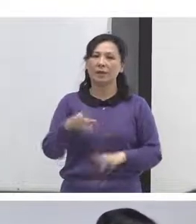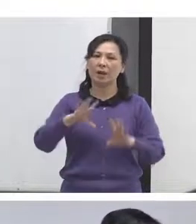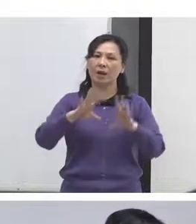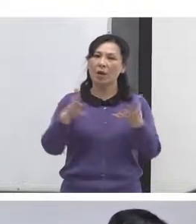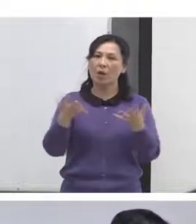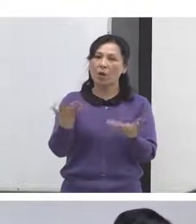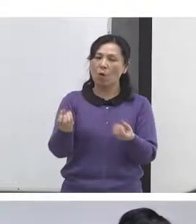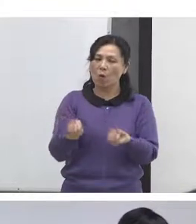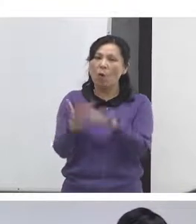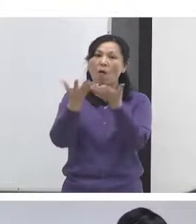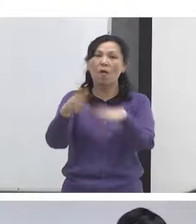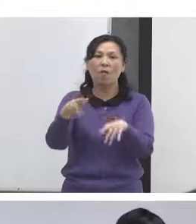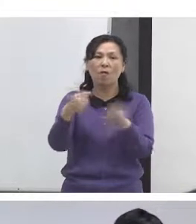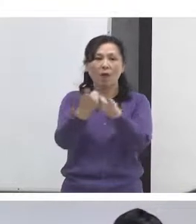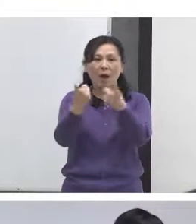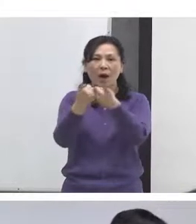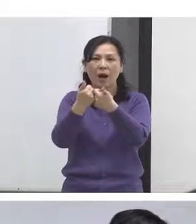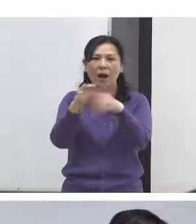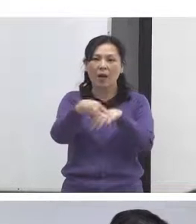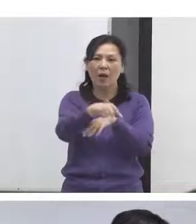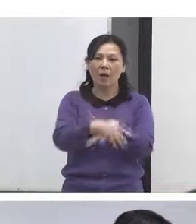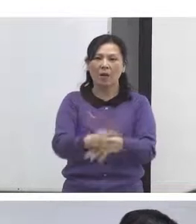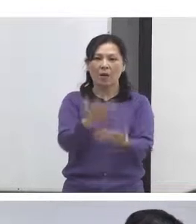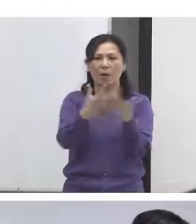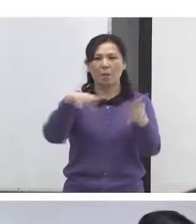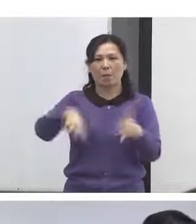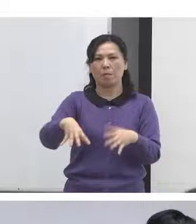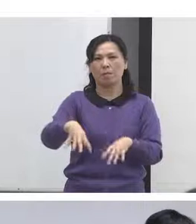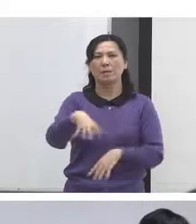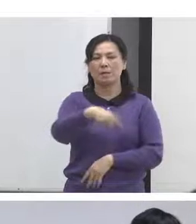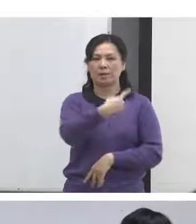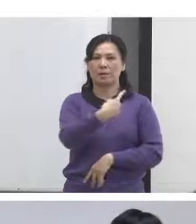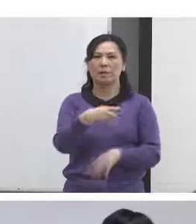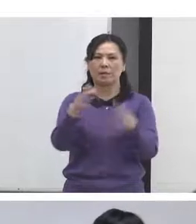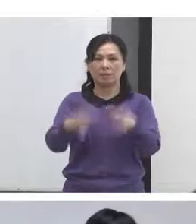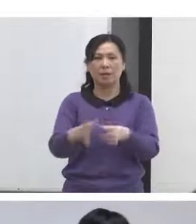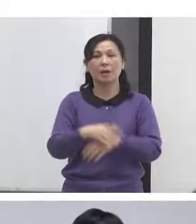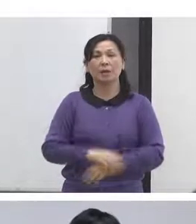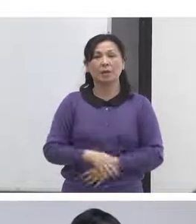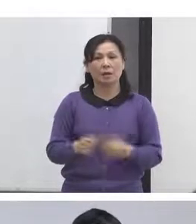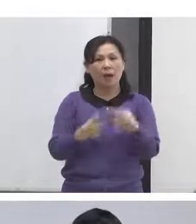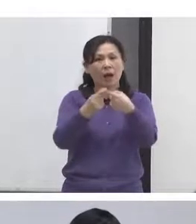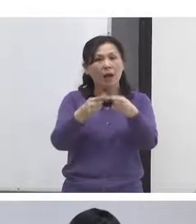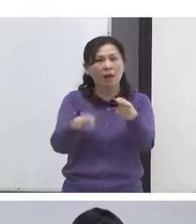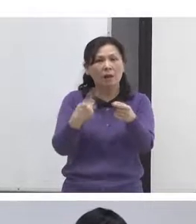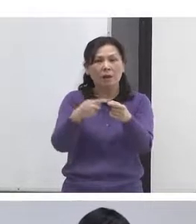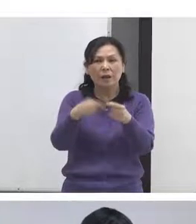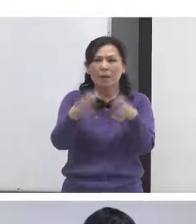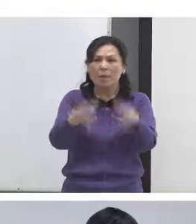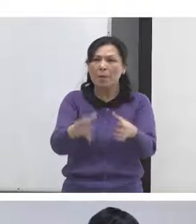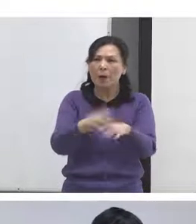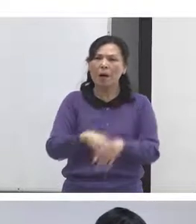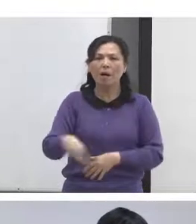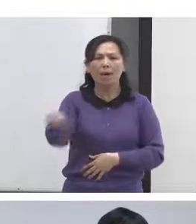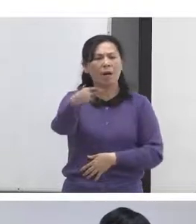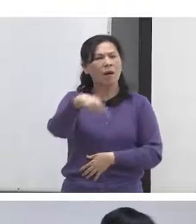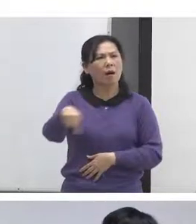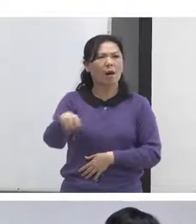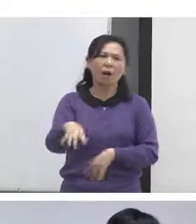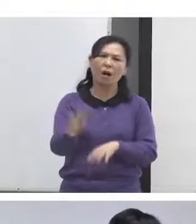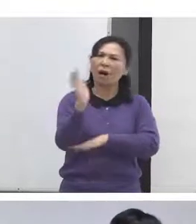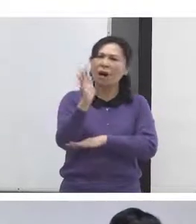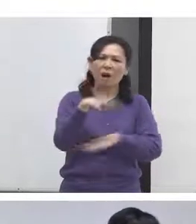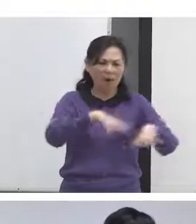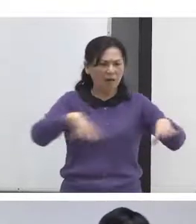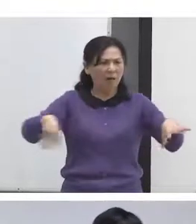来推一个政府资料开放平台 data.gov.tw。那个时候第一年推出来的时候，其实大家都还没有什么观念，就是各部会都不知道要怎